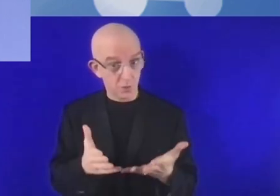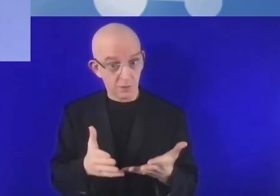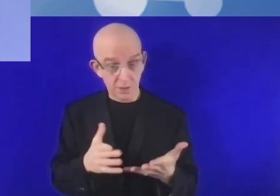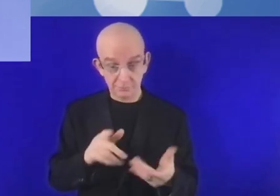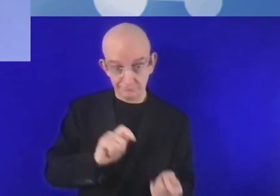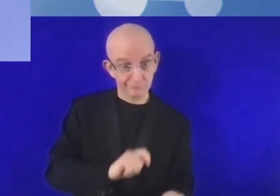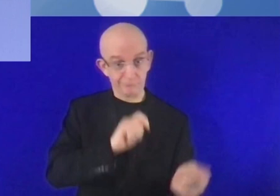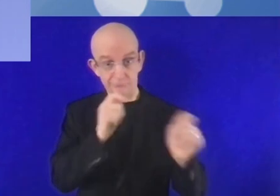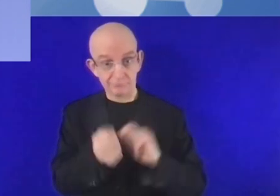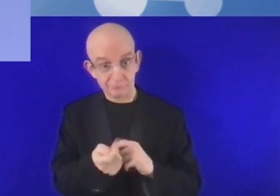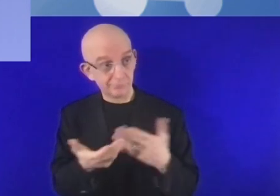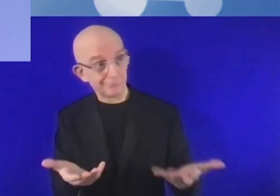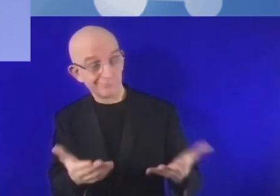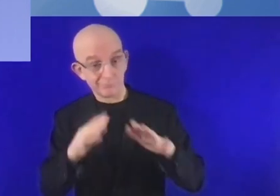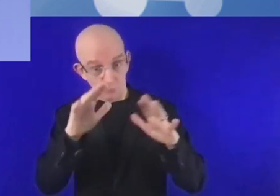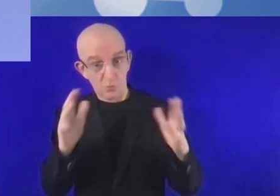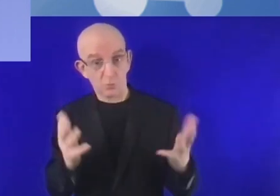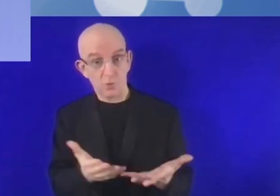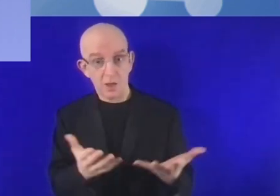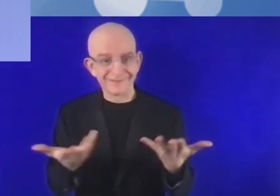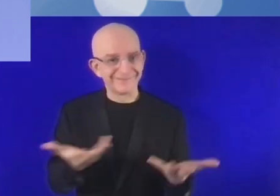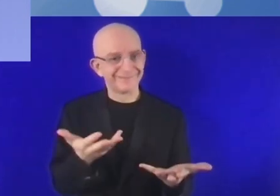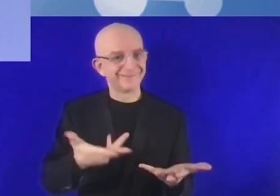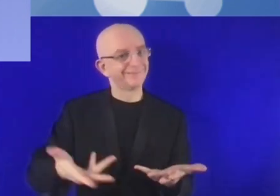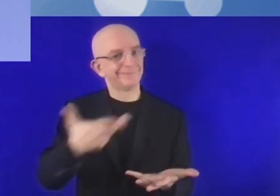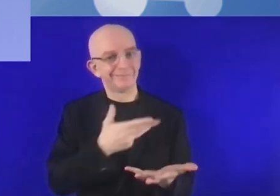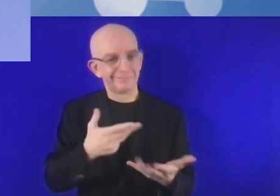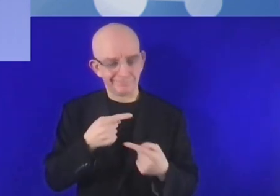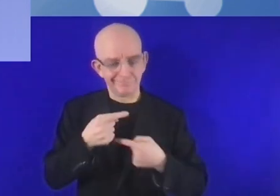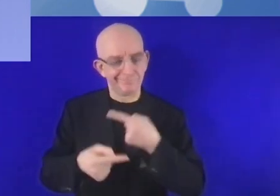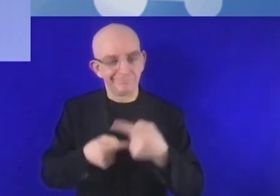wykorzystywana, jeżeli chodzi o te przemiany, z którymi mamy do czynienia.